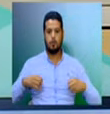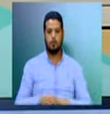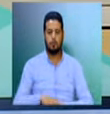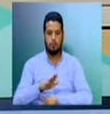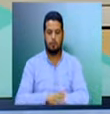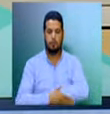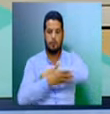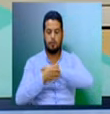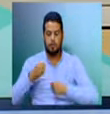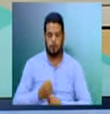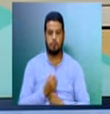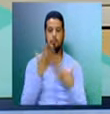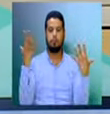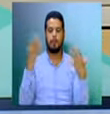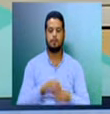والابتكار.